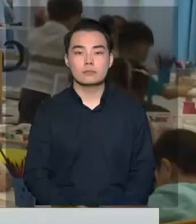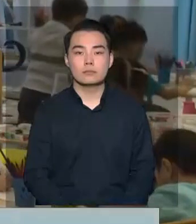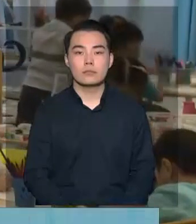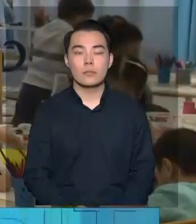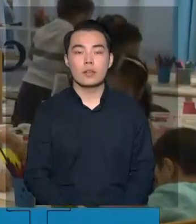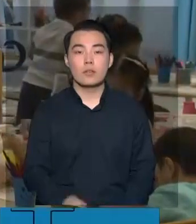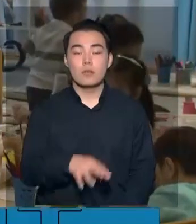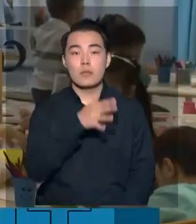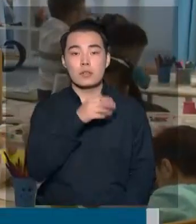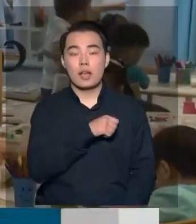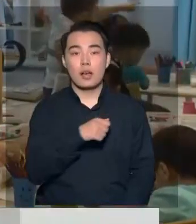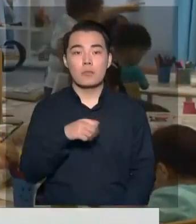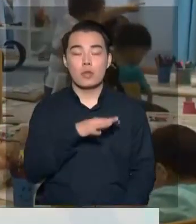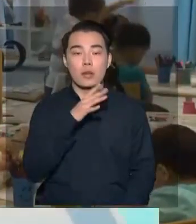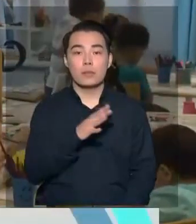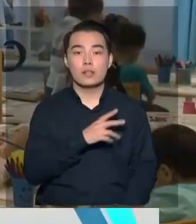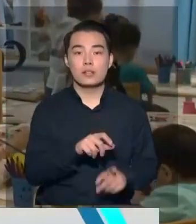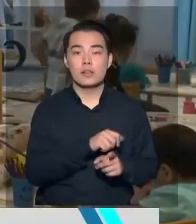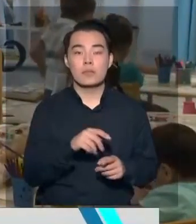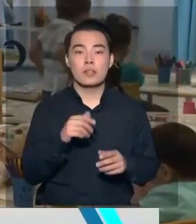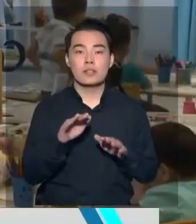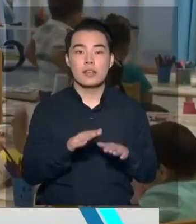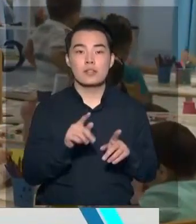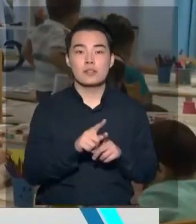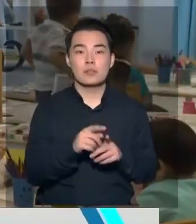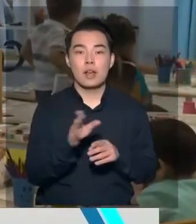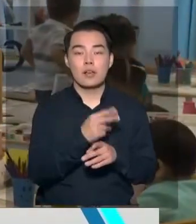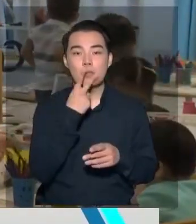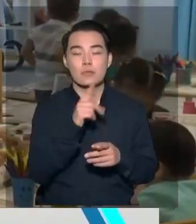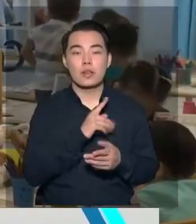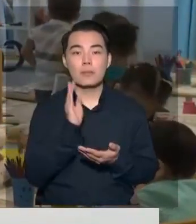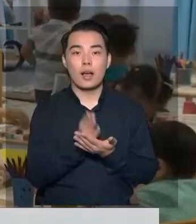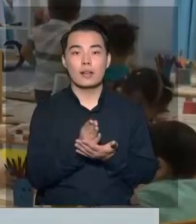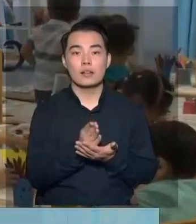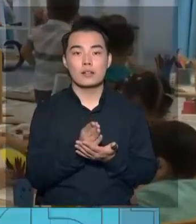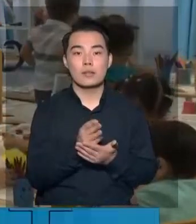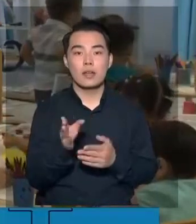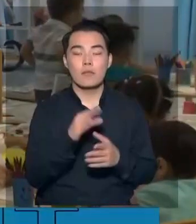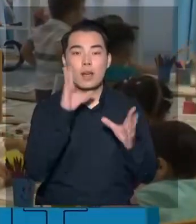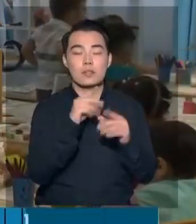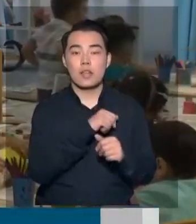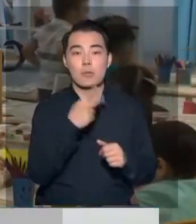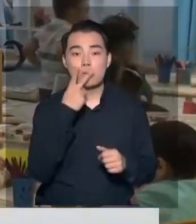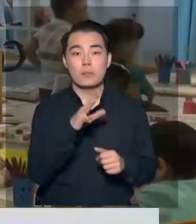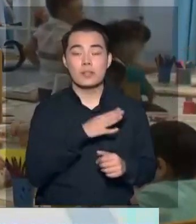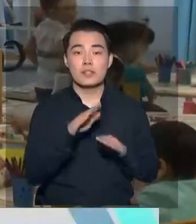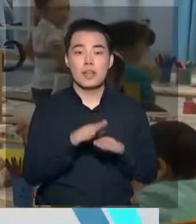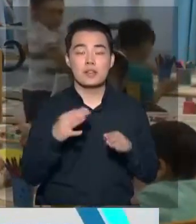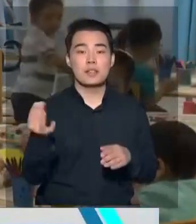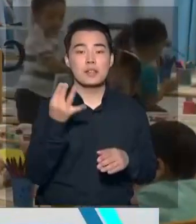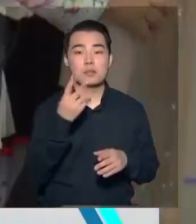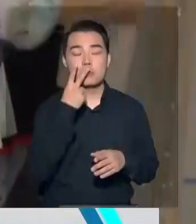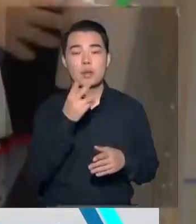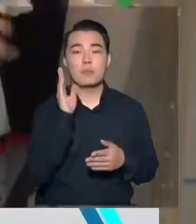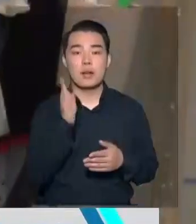Оқып кетті ғой атана, келесі балалар күтіп отырады, келесі жол кімнің атанасы кетті. Және өздеріңізді көрген шығарсыздар, балалар мысалы қызыға қарап